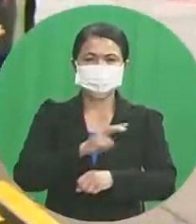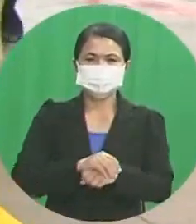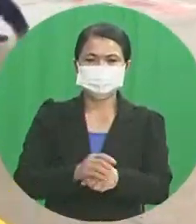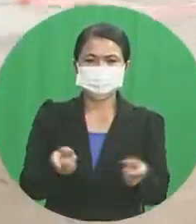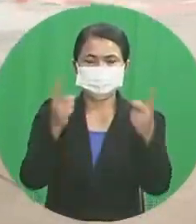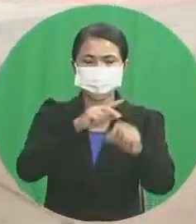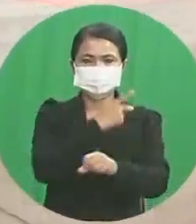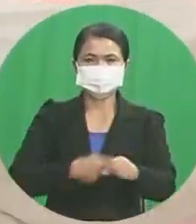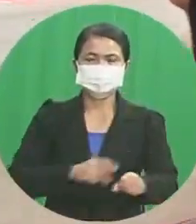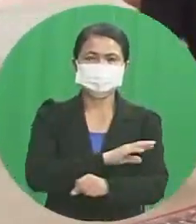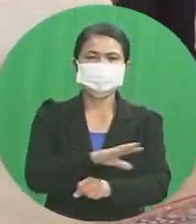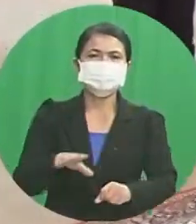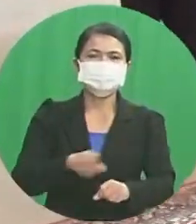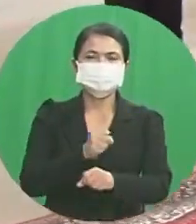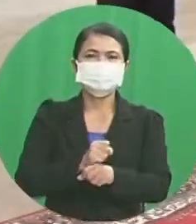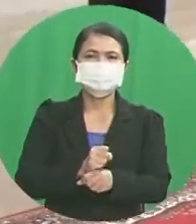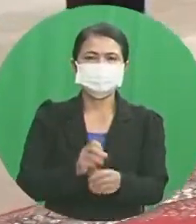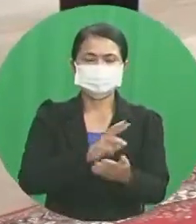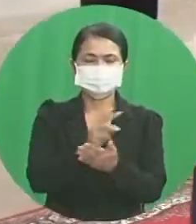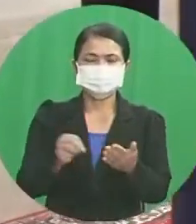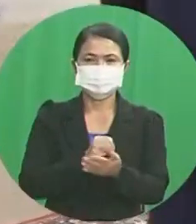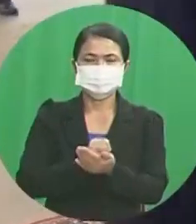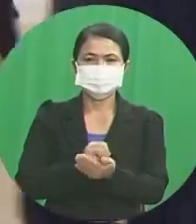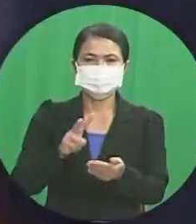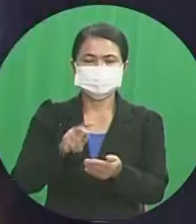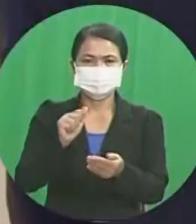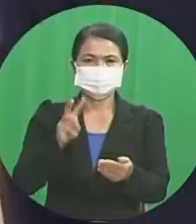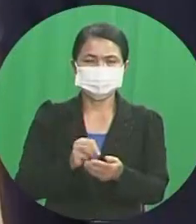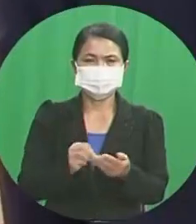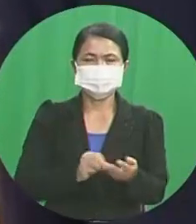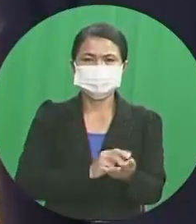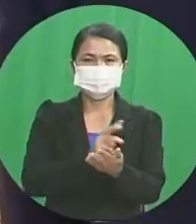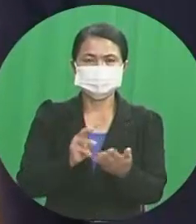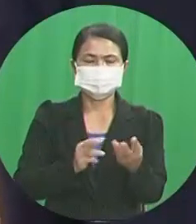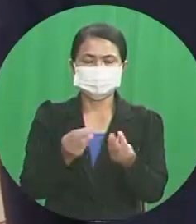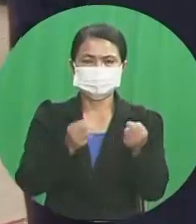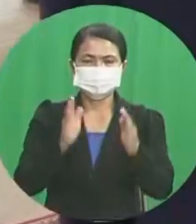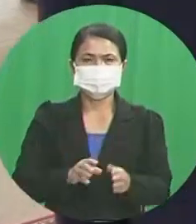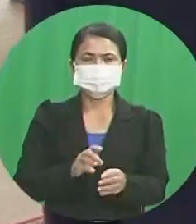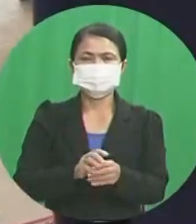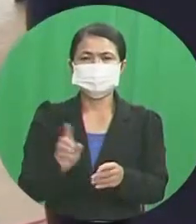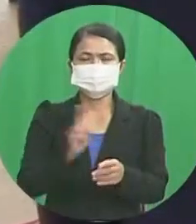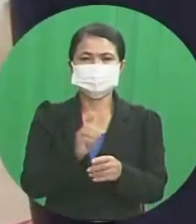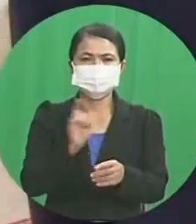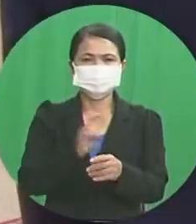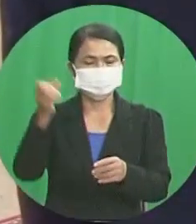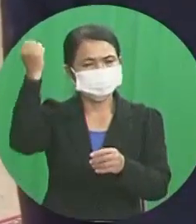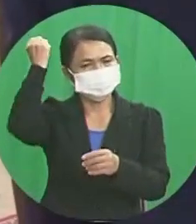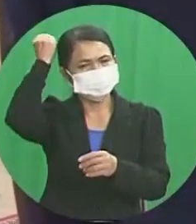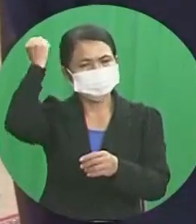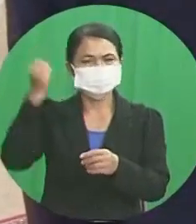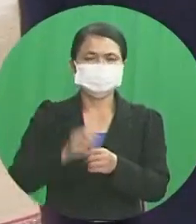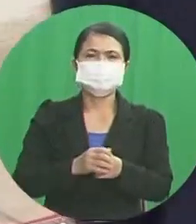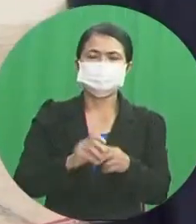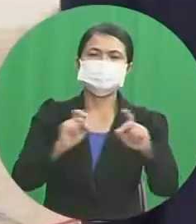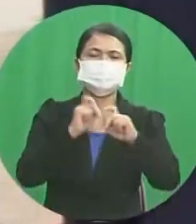កកាន់ព្រះរាជាណាចក្រកម្ពុជារបស់បណ្ឌិតផនខាំវិផាវ៉ាន់នាយករដ្ឋមន្ត្រីនៃសាធារណរដ្ឋប្រជាធិបតេយ្យប្រជាមានិតឡាវនិ